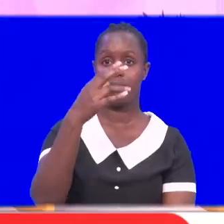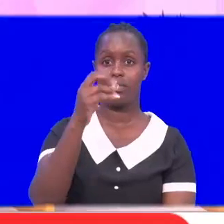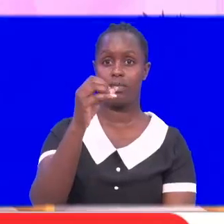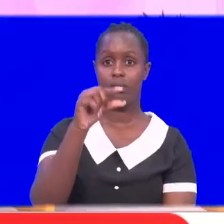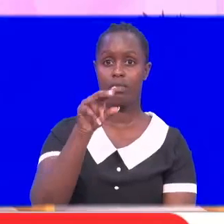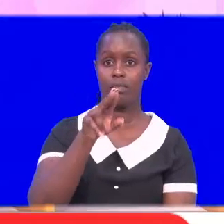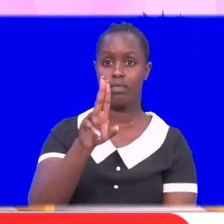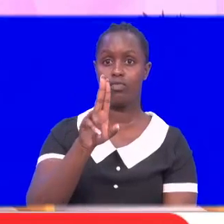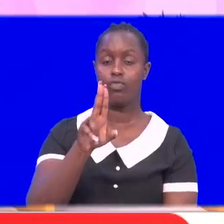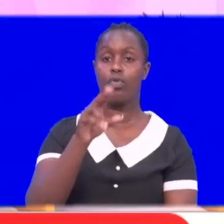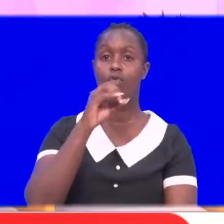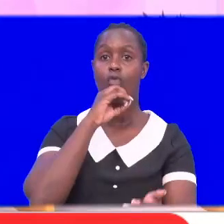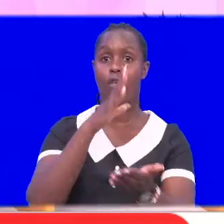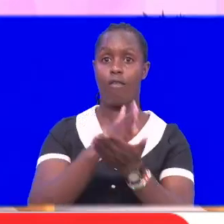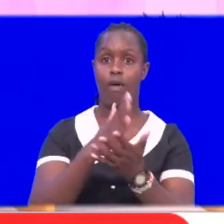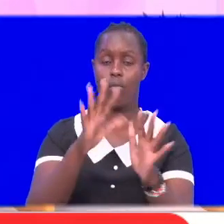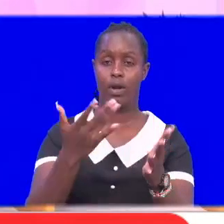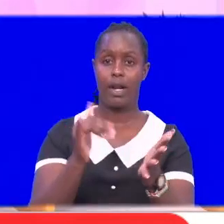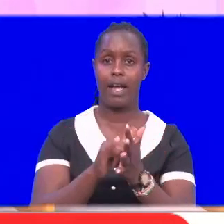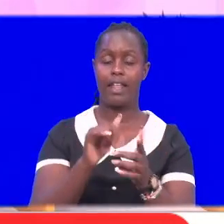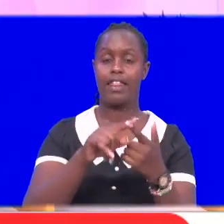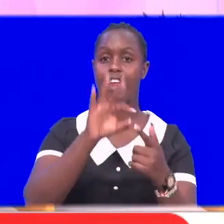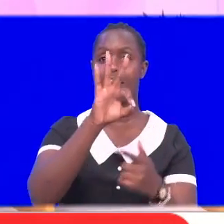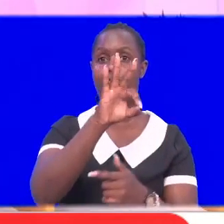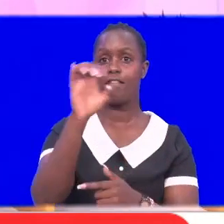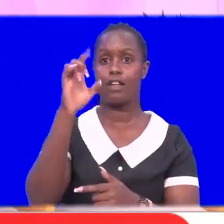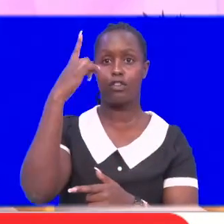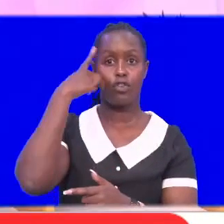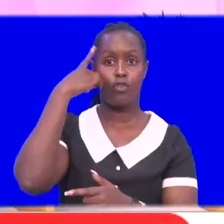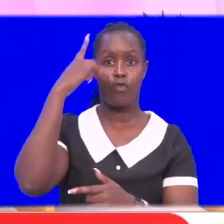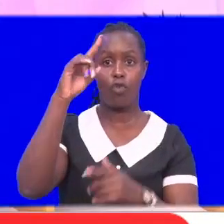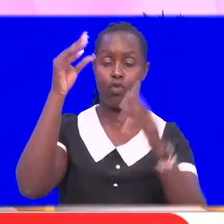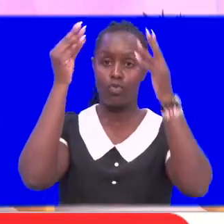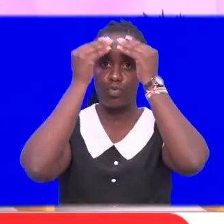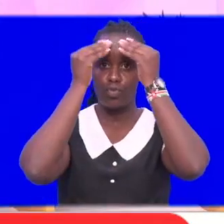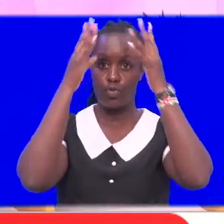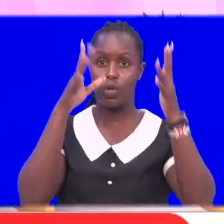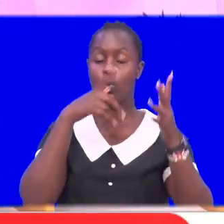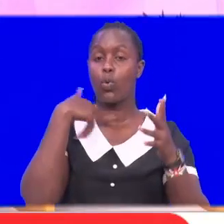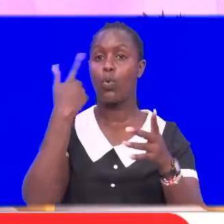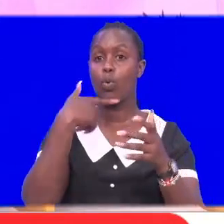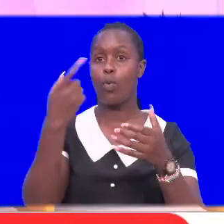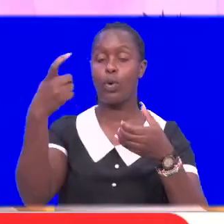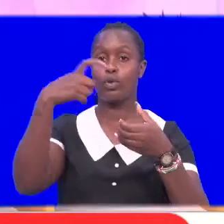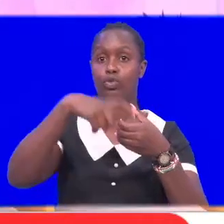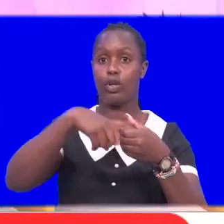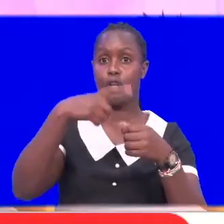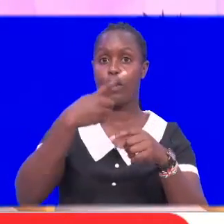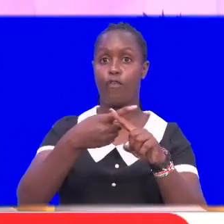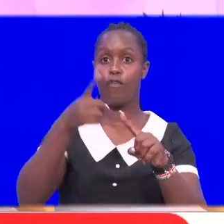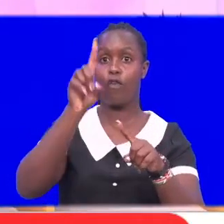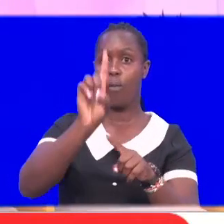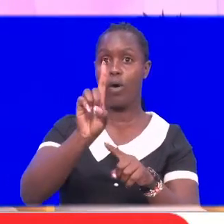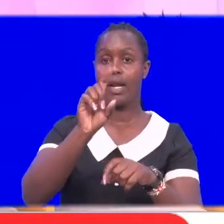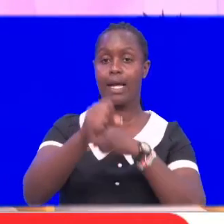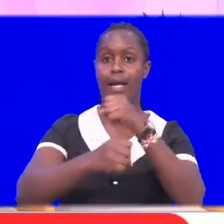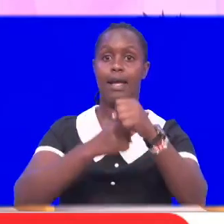Wazazi kuwa kiwango cha karo ya shule ya wanafunzi watakaojiunga na kidato cha kwanza katika mwaka